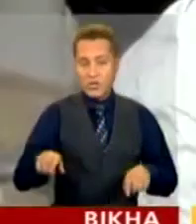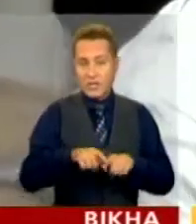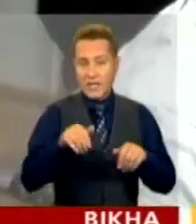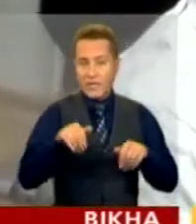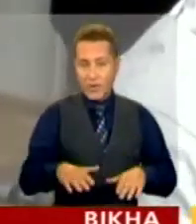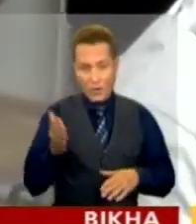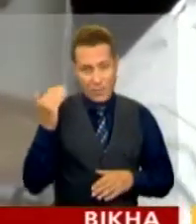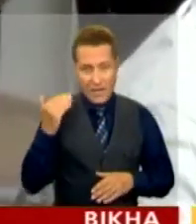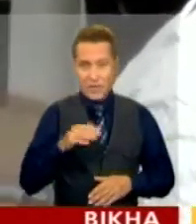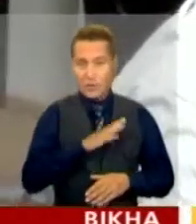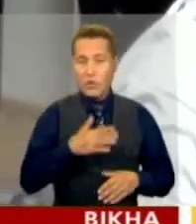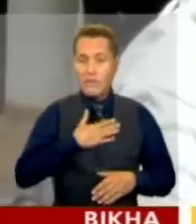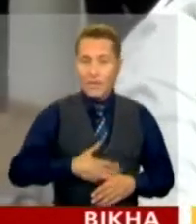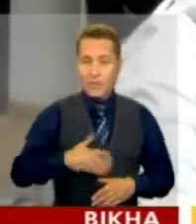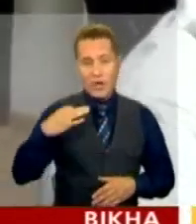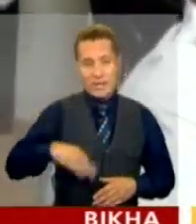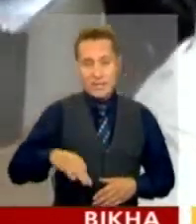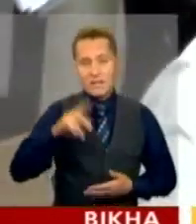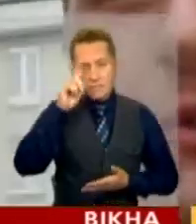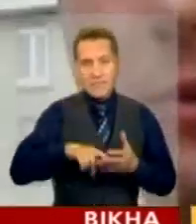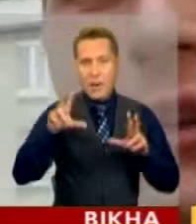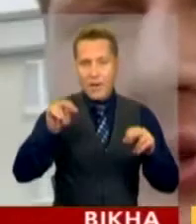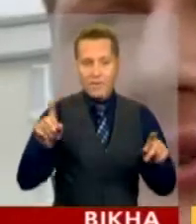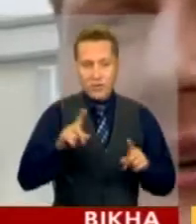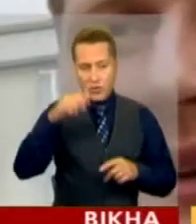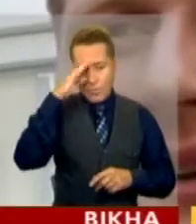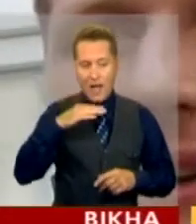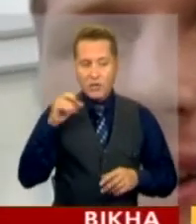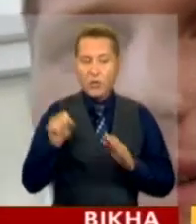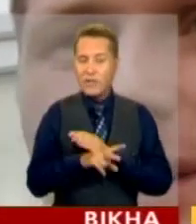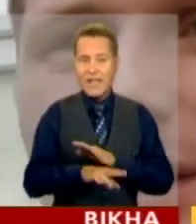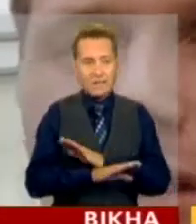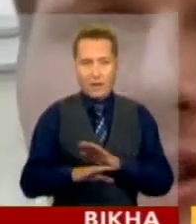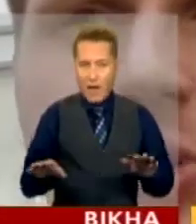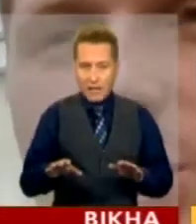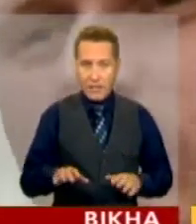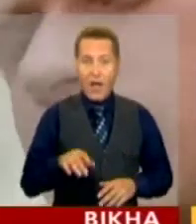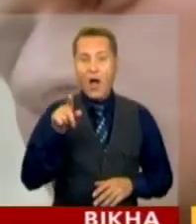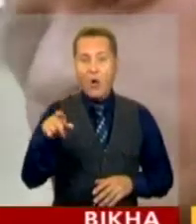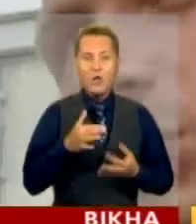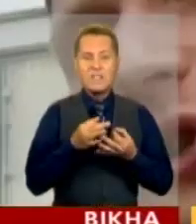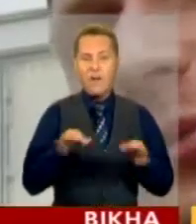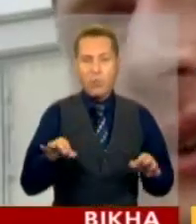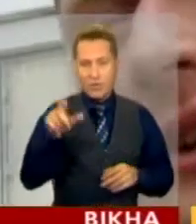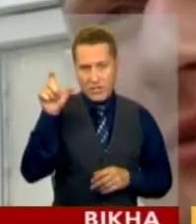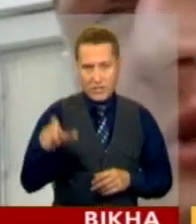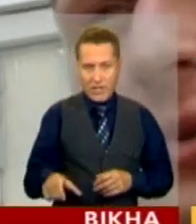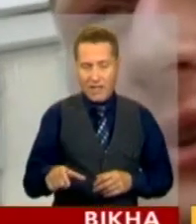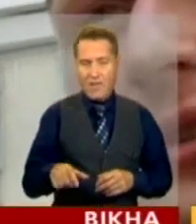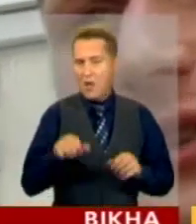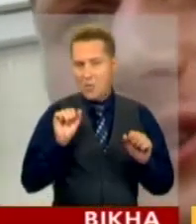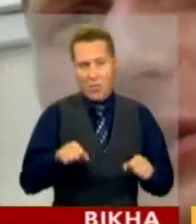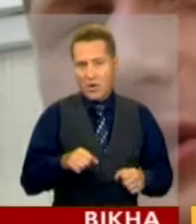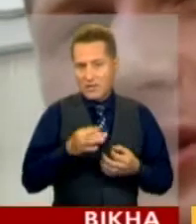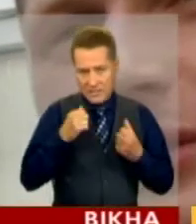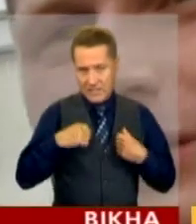вдоволені. Син Мельника запевнив, його батько не тікатиме. Це був свободний чоловік. В принципі, він був вільний і це він не зробив. Чому ти з якою машиною поїхати? Угу.